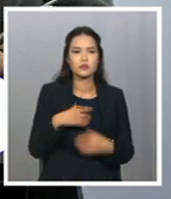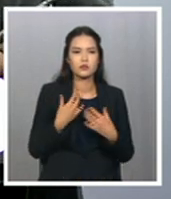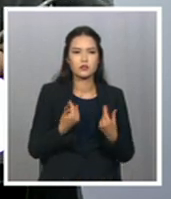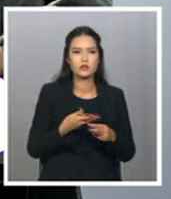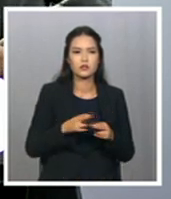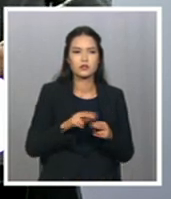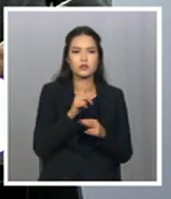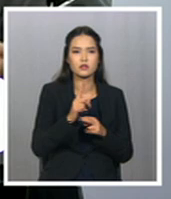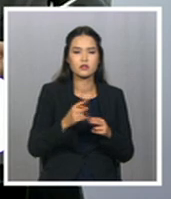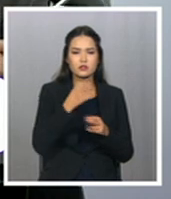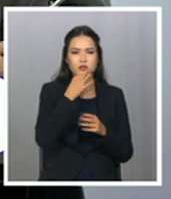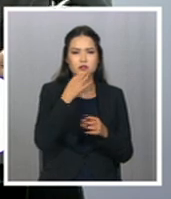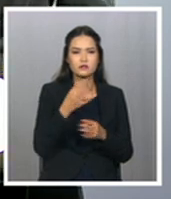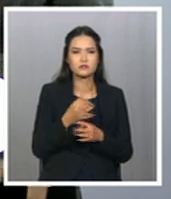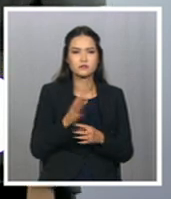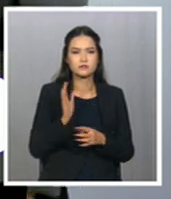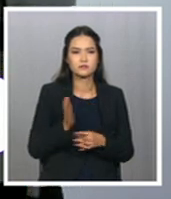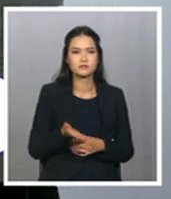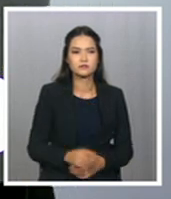сұраққа жауап алатын боламыз.